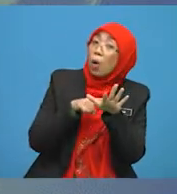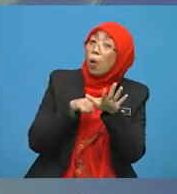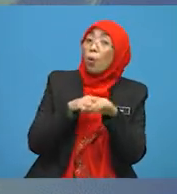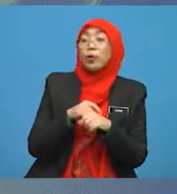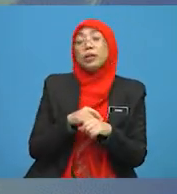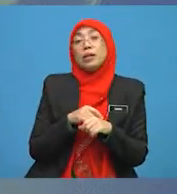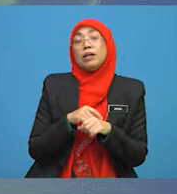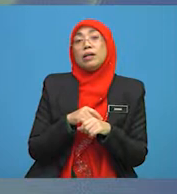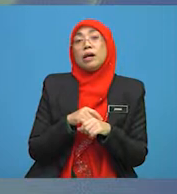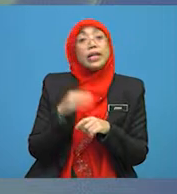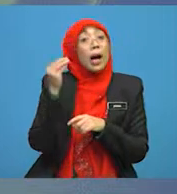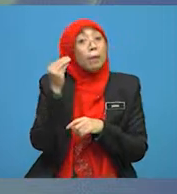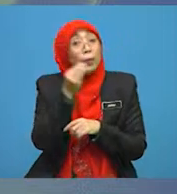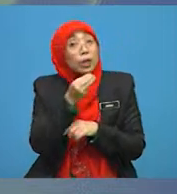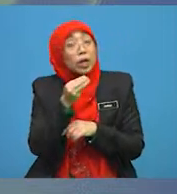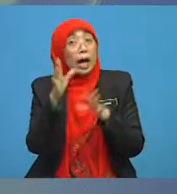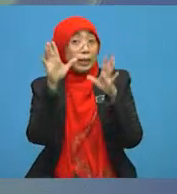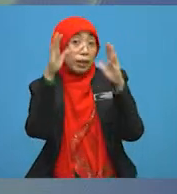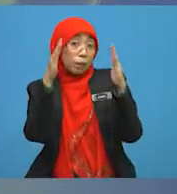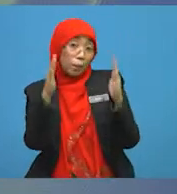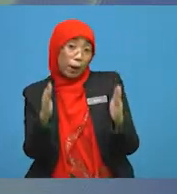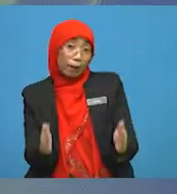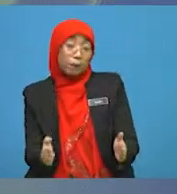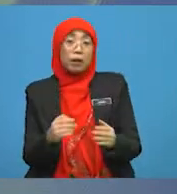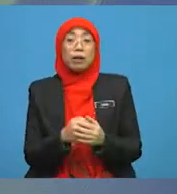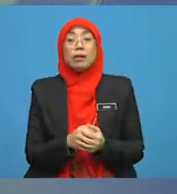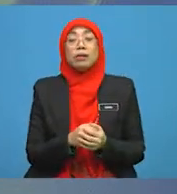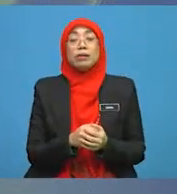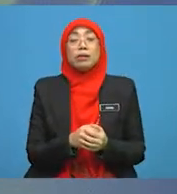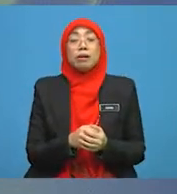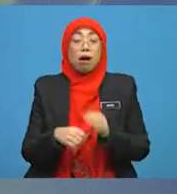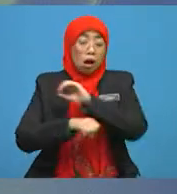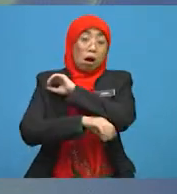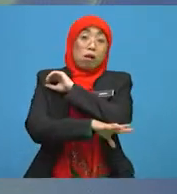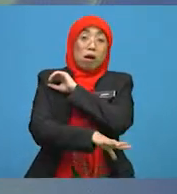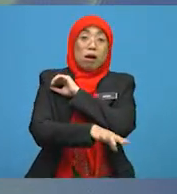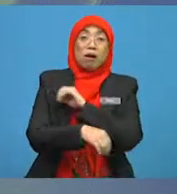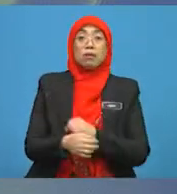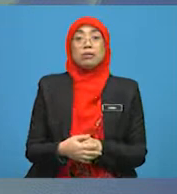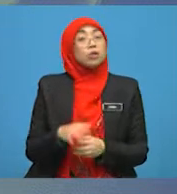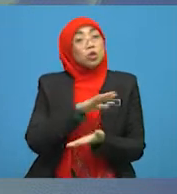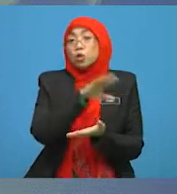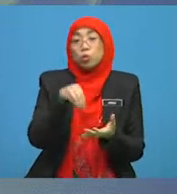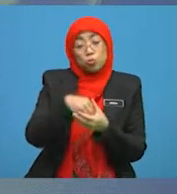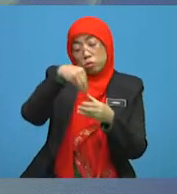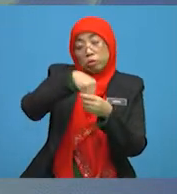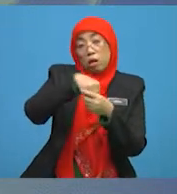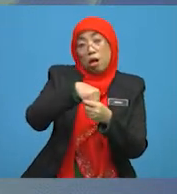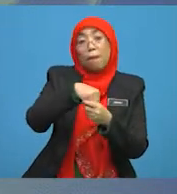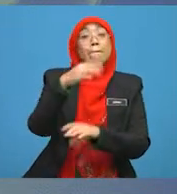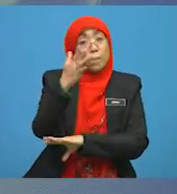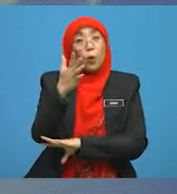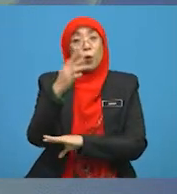pokok, mironimnya ialah daun, ranting, akar, dahan dan